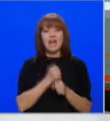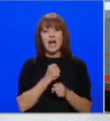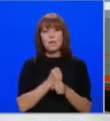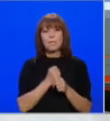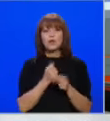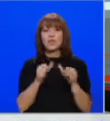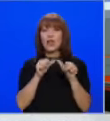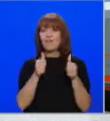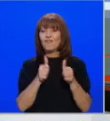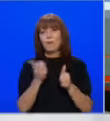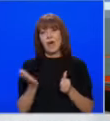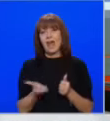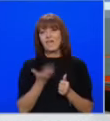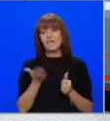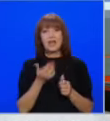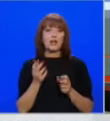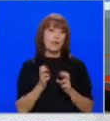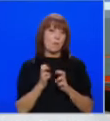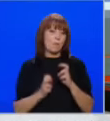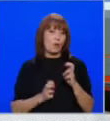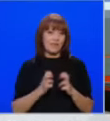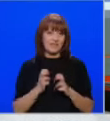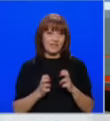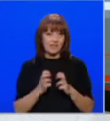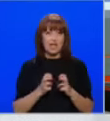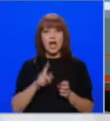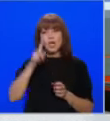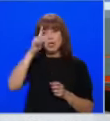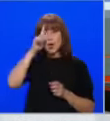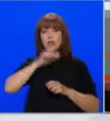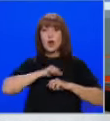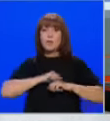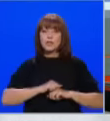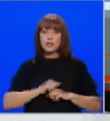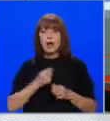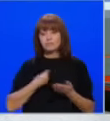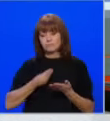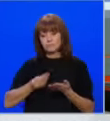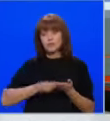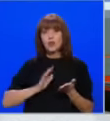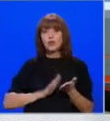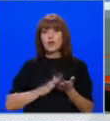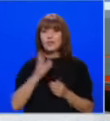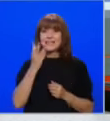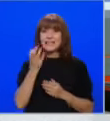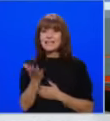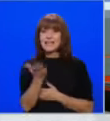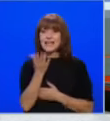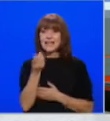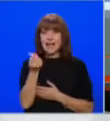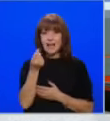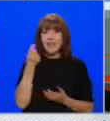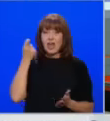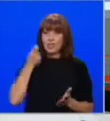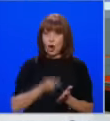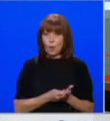им и вече произвеждат пилотна серия. Столичната община е сключила договор за 30 000 лева с БАН, за да купи тази